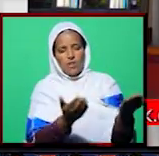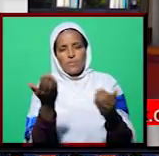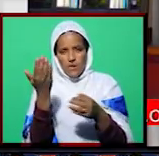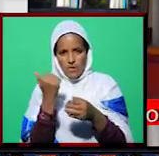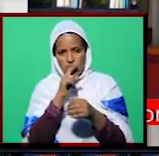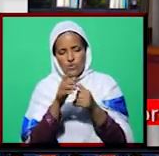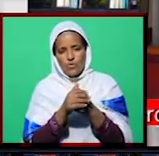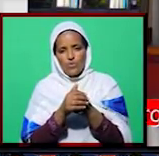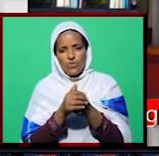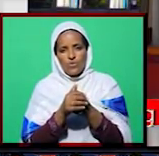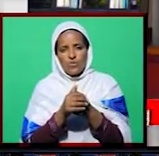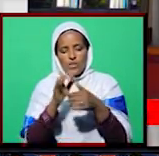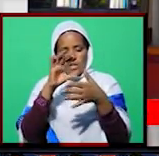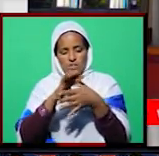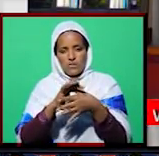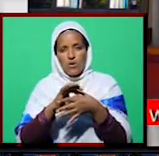ይቀርብ የነበረ ነው።